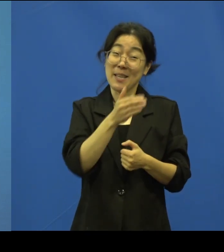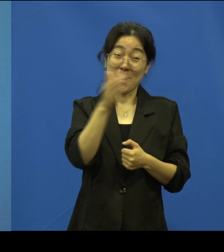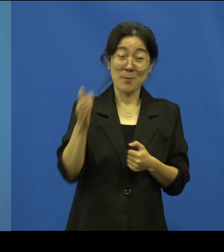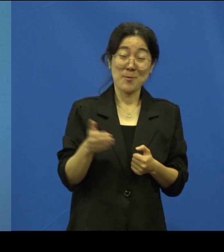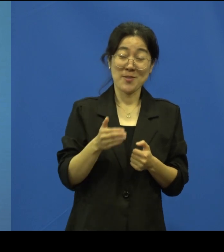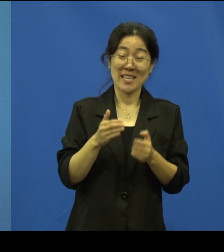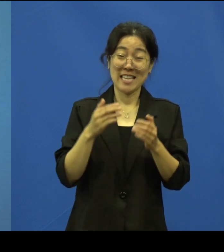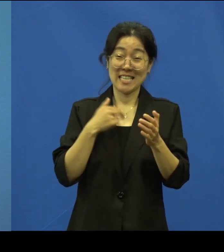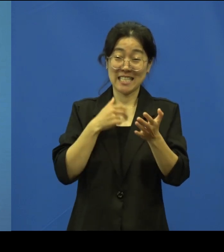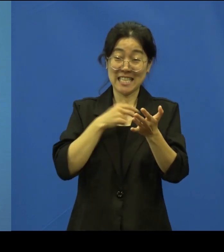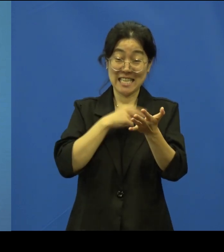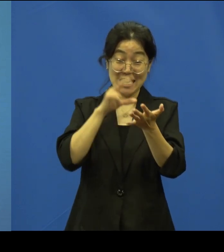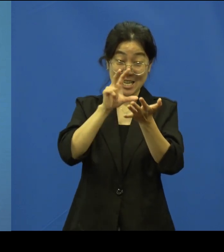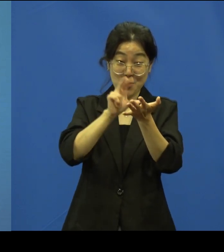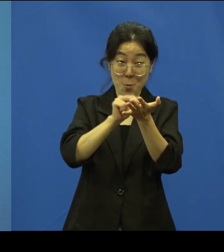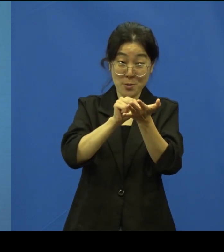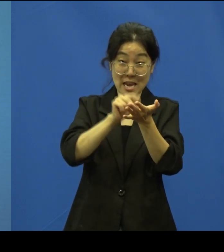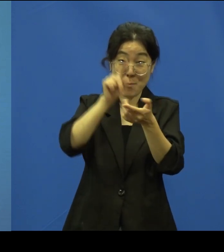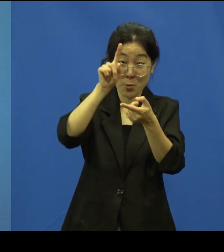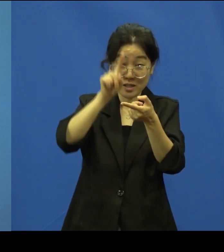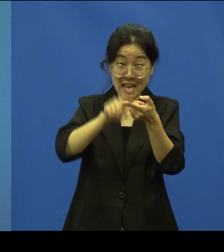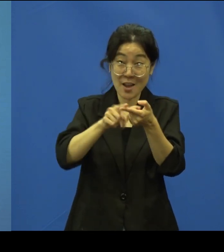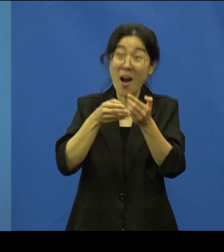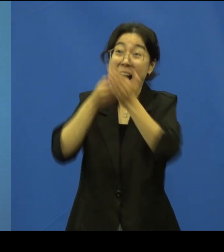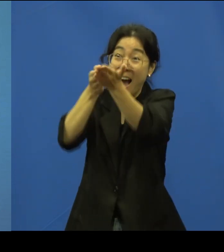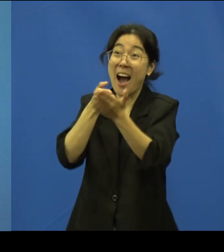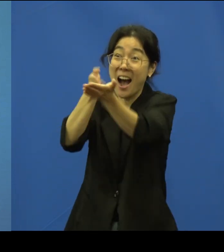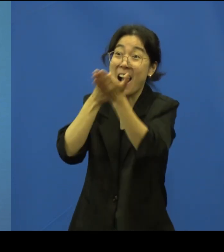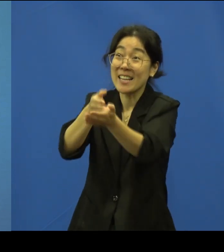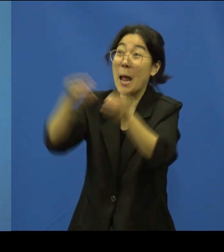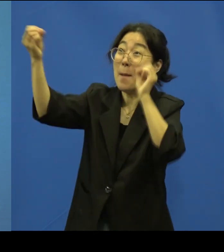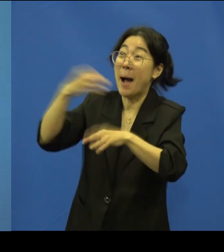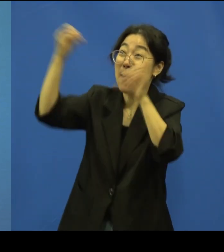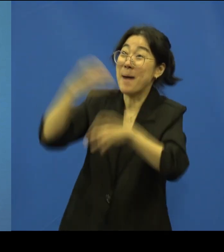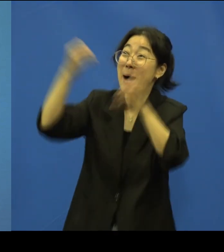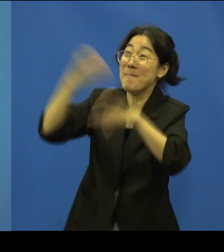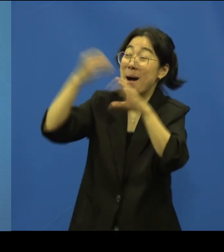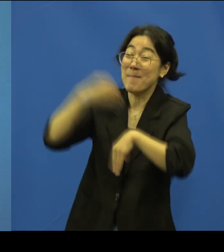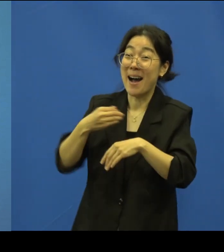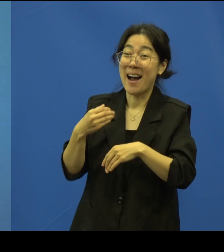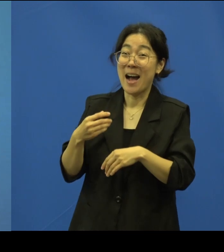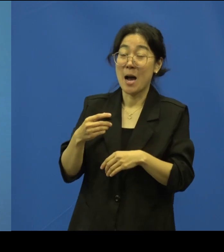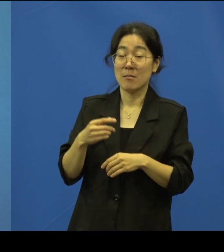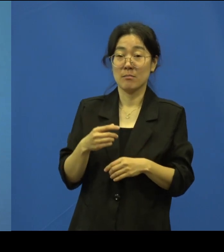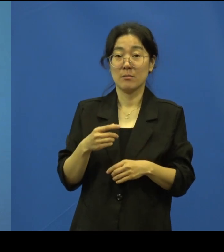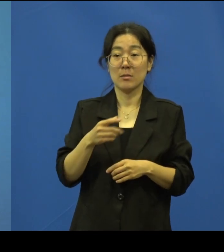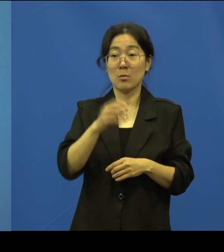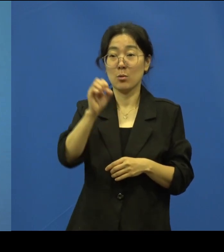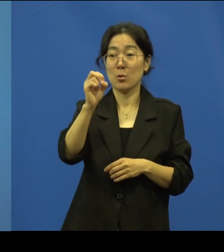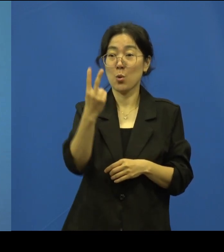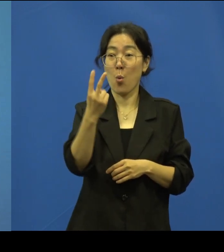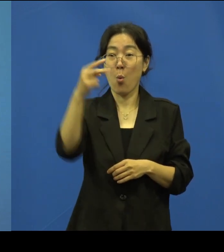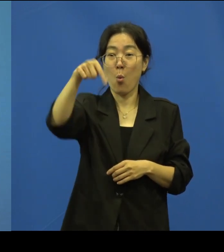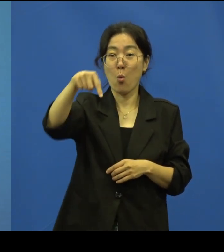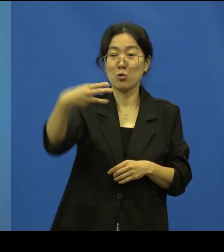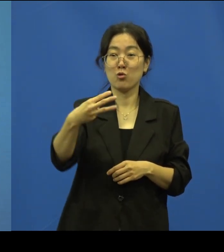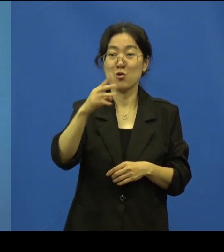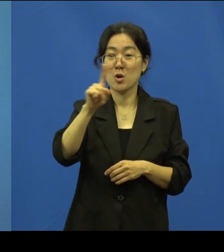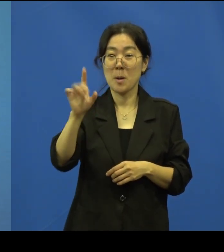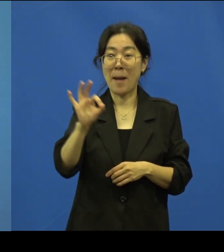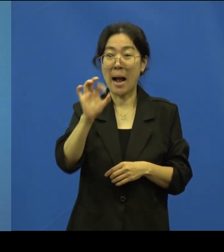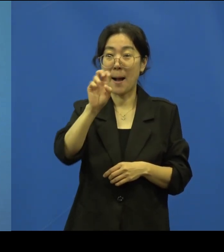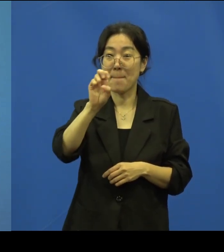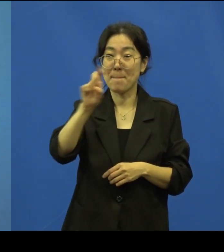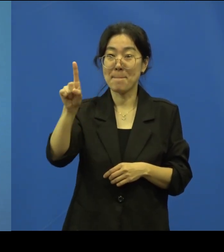때가 있어요. 그런데 기도를 항상 하는 사람은 이걸 받아들일 수 있게 되는 것입니다. 왜냐하면 우리가 기도한다는 것은